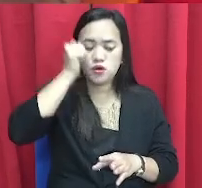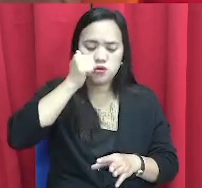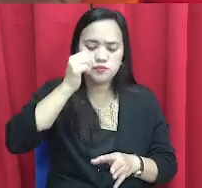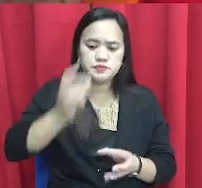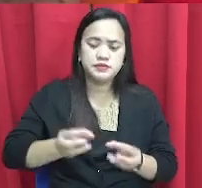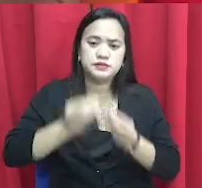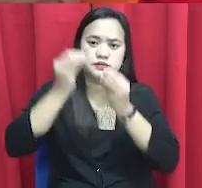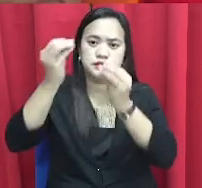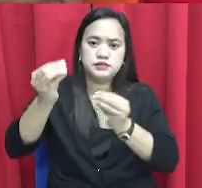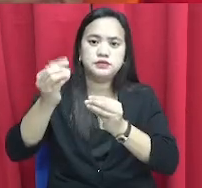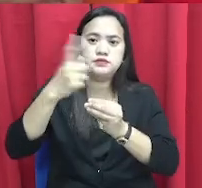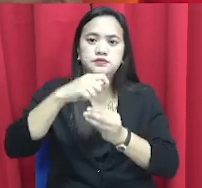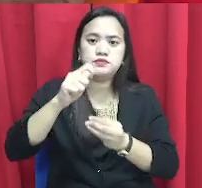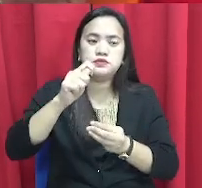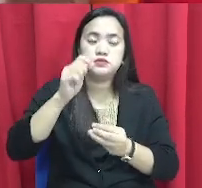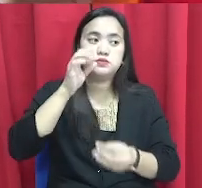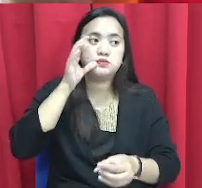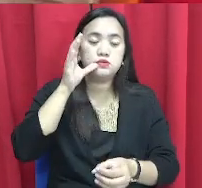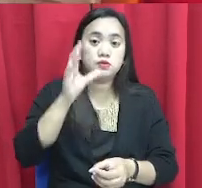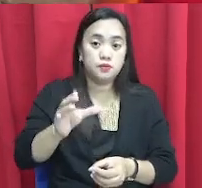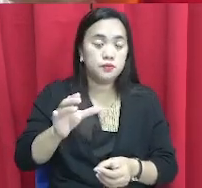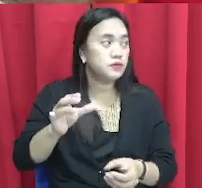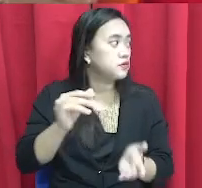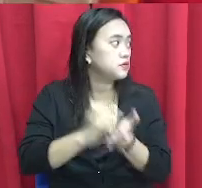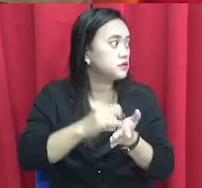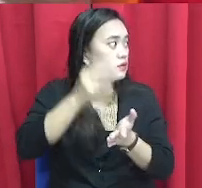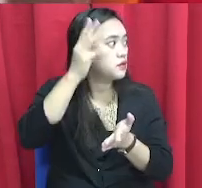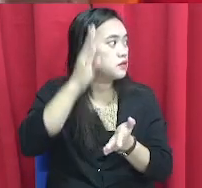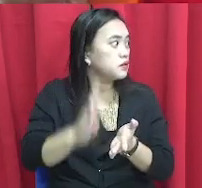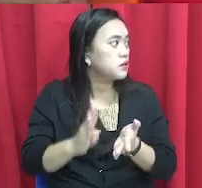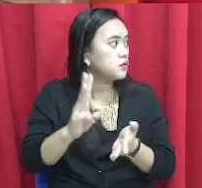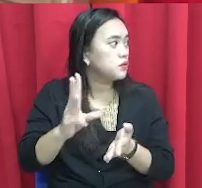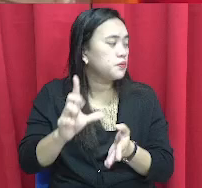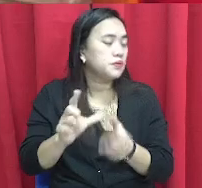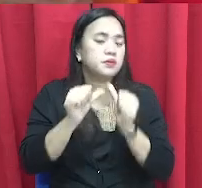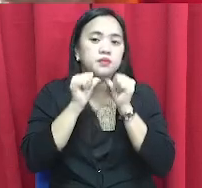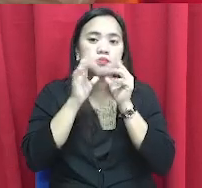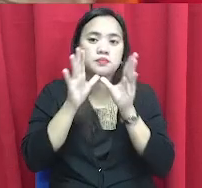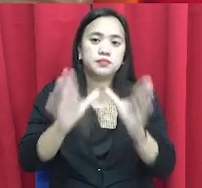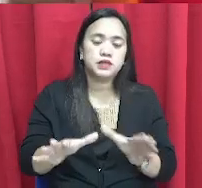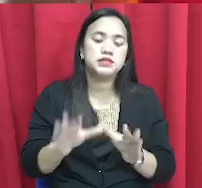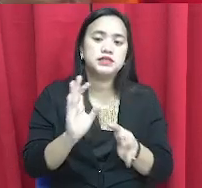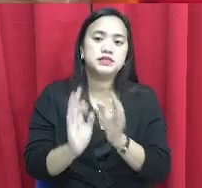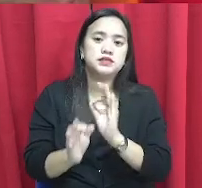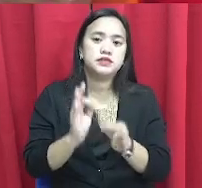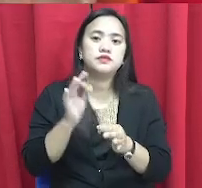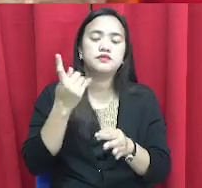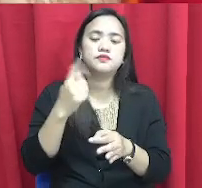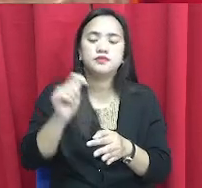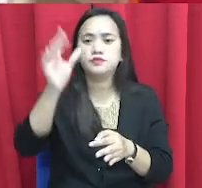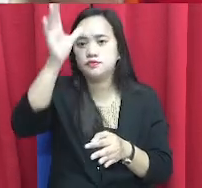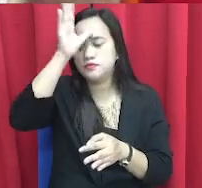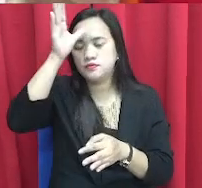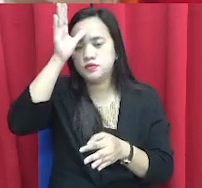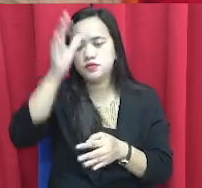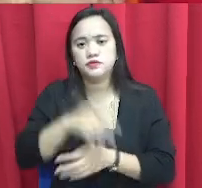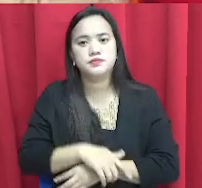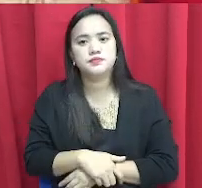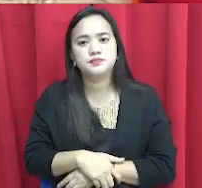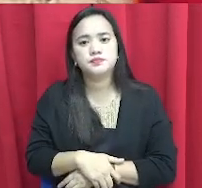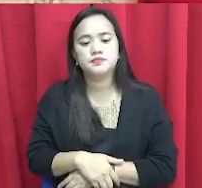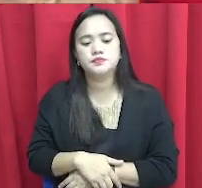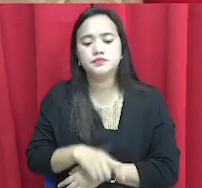ibinigay ang pangako na i-bless ng Panginoon ang pamilya kapag ang tatay ay ah